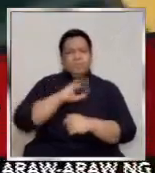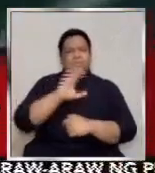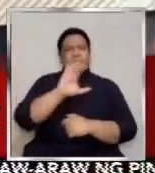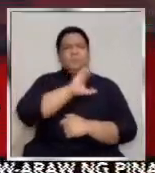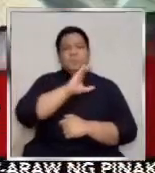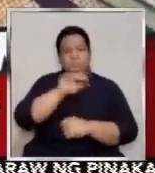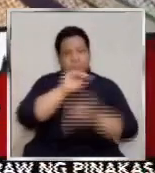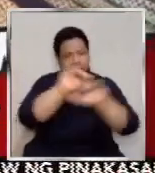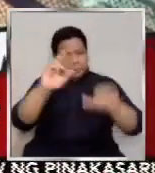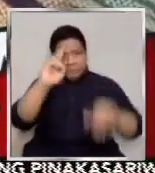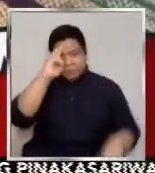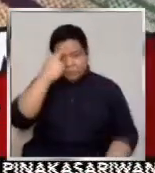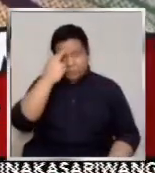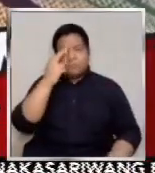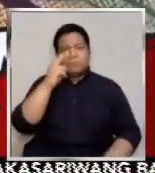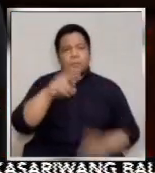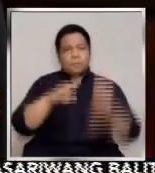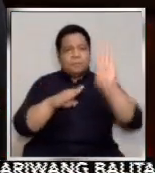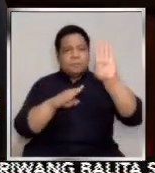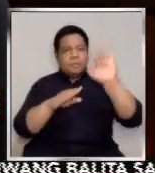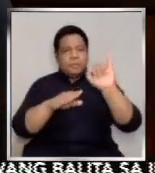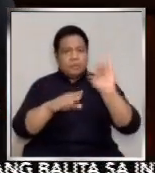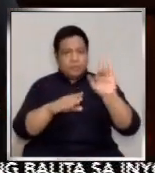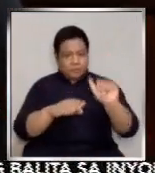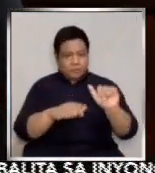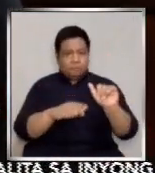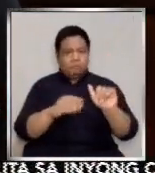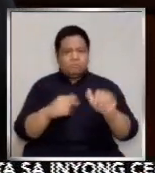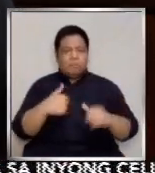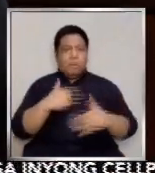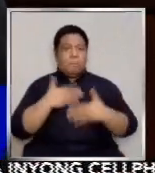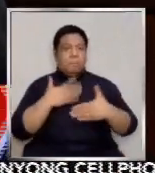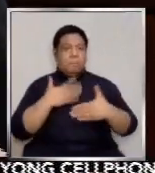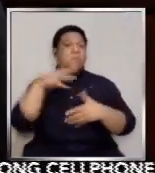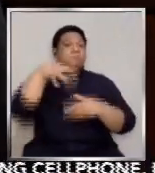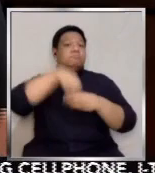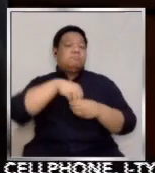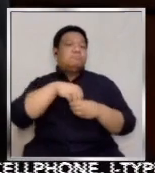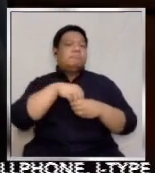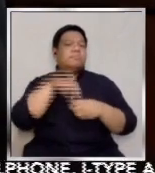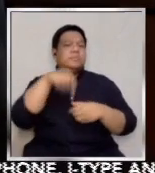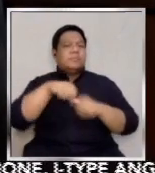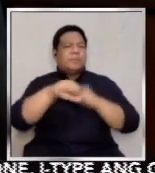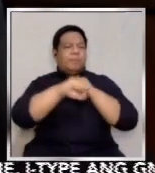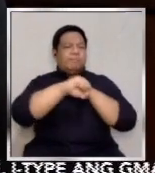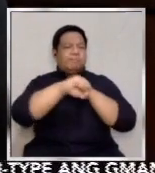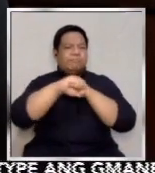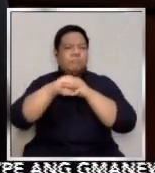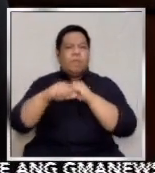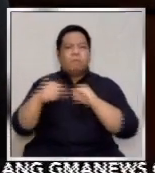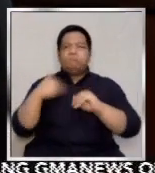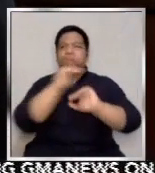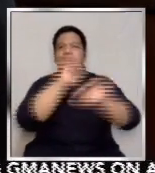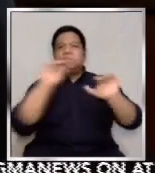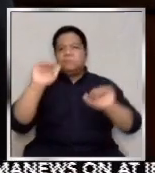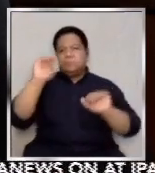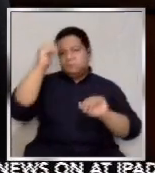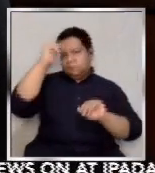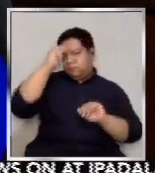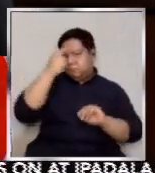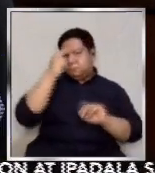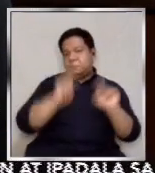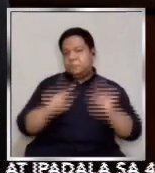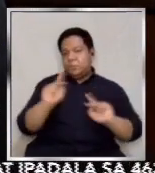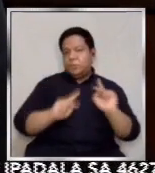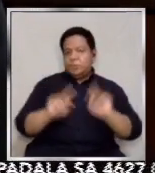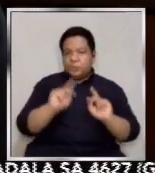BIDA acronym. Masaya ako to be part of this campaign kasi parang bibigyan ko ng paalala yung mga tao na to